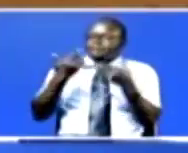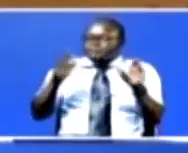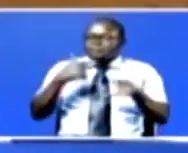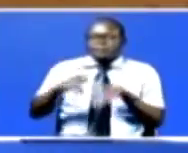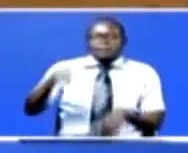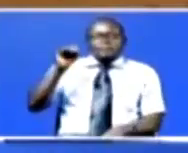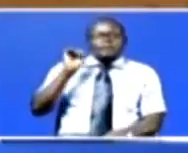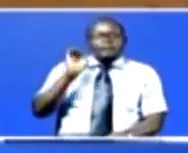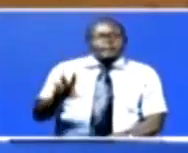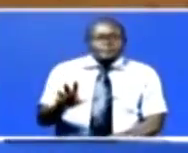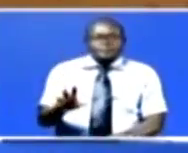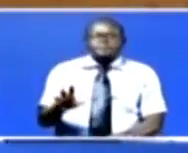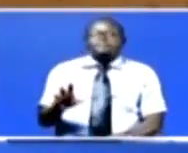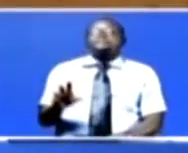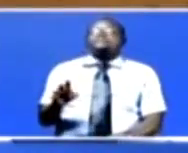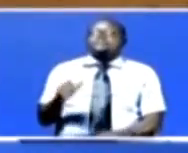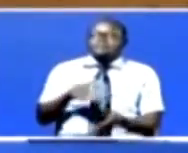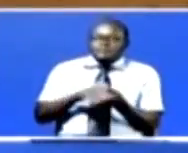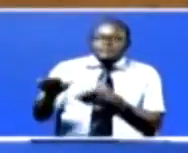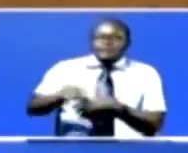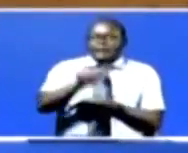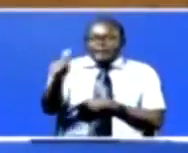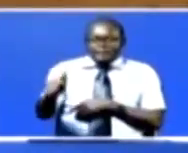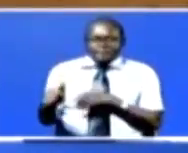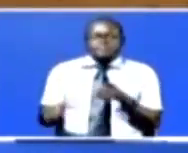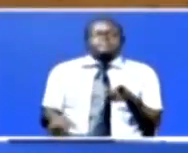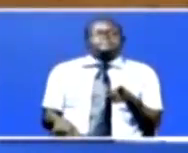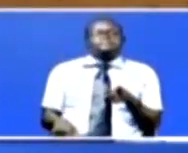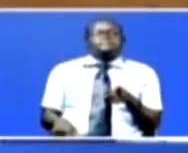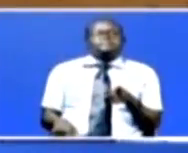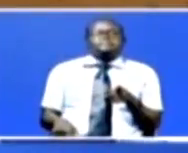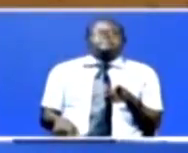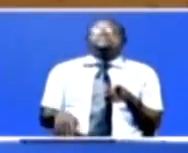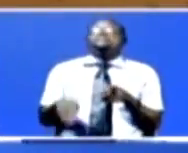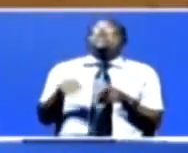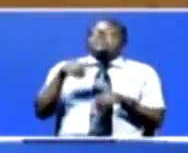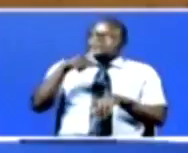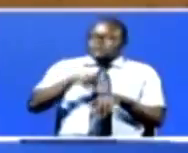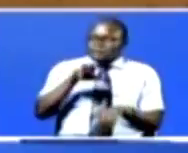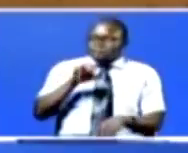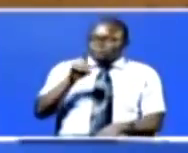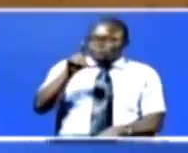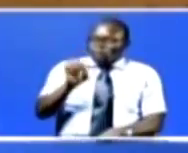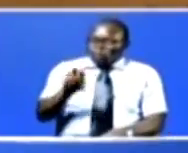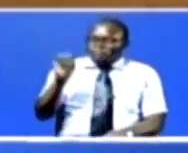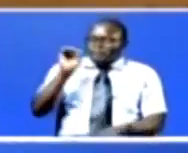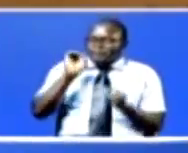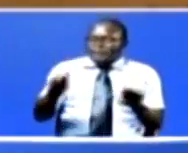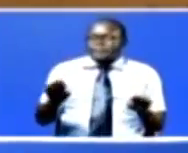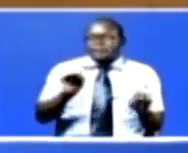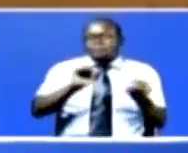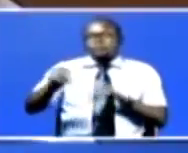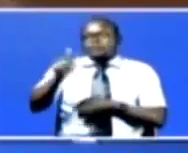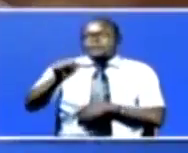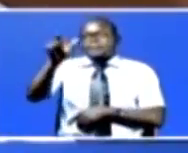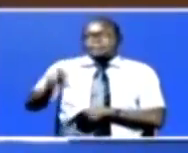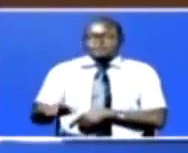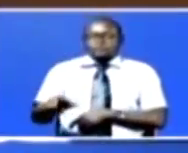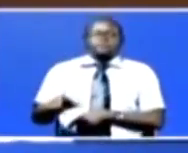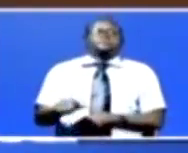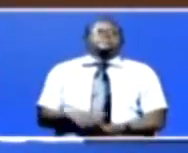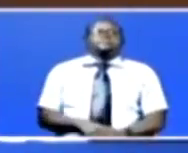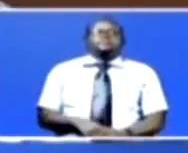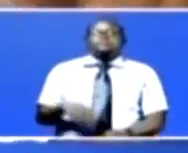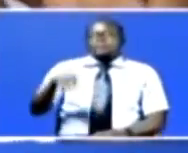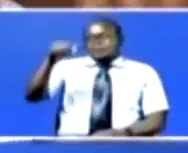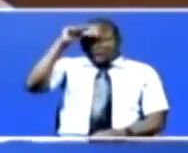simu, kuna setting ambayo tunawezaika kwa simu yake, vile hiyo call ikikuja hivyo na akose kushika, inaenda kwa simu ya mtu mwingine. The